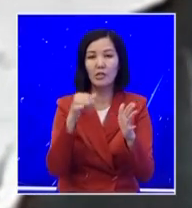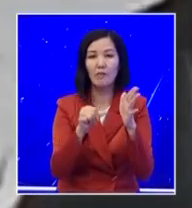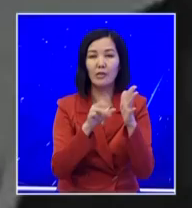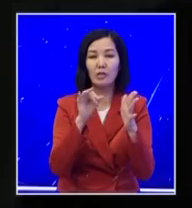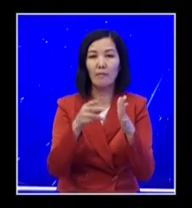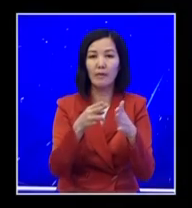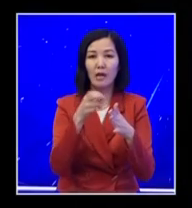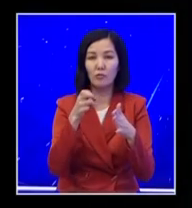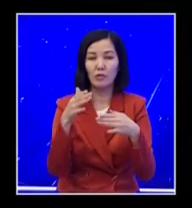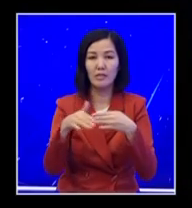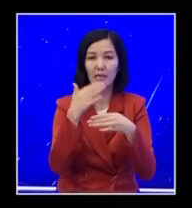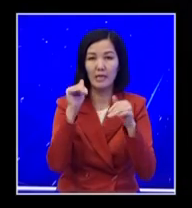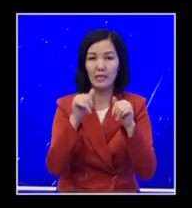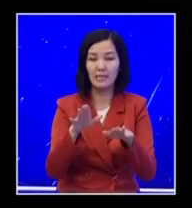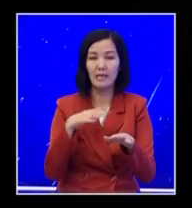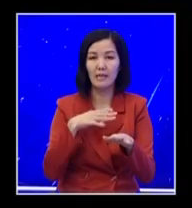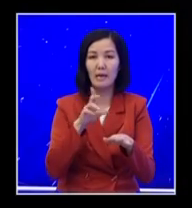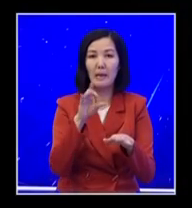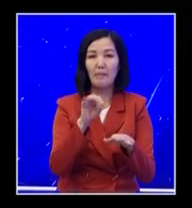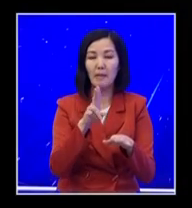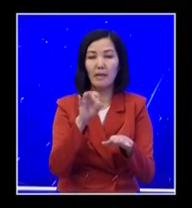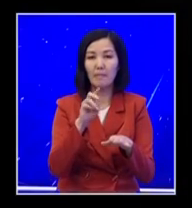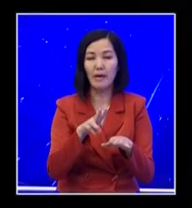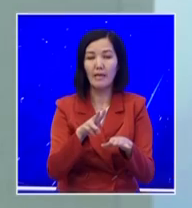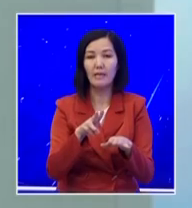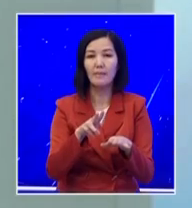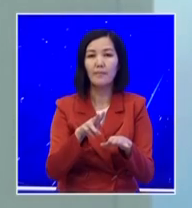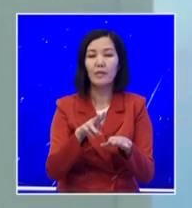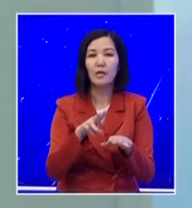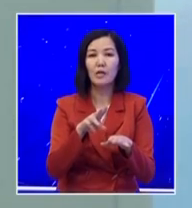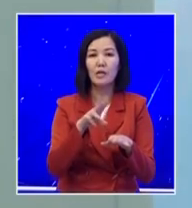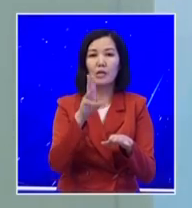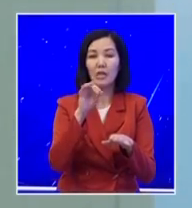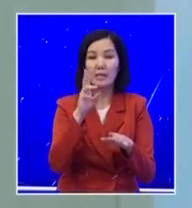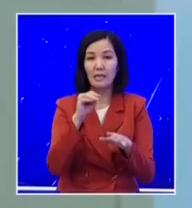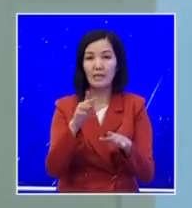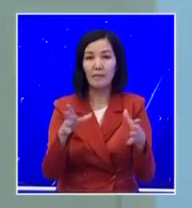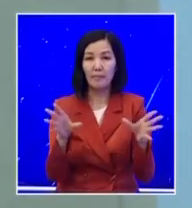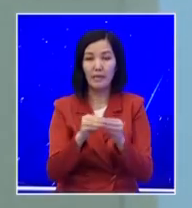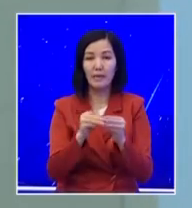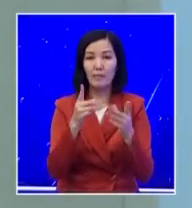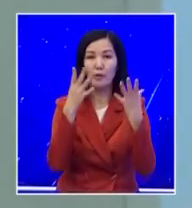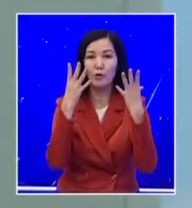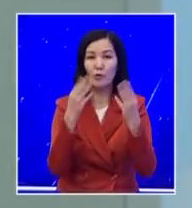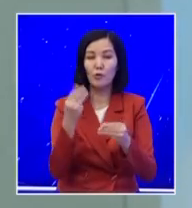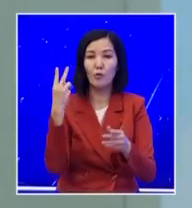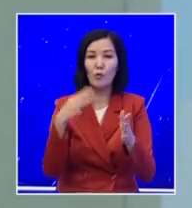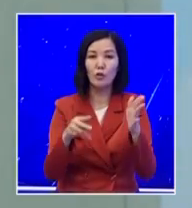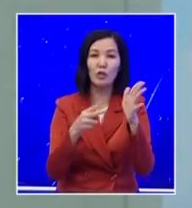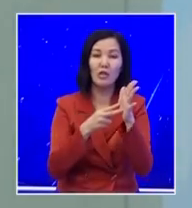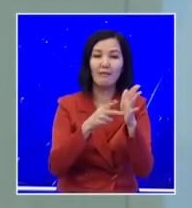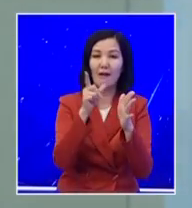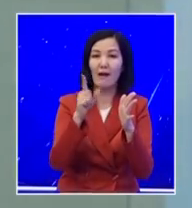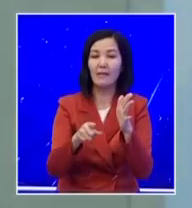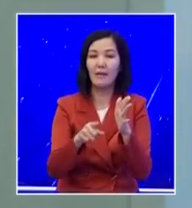жазасына кесілген. Сол күні жазушы Бейімбет Майлин, тұңғыш драматург Жұмат Шанин де аталған. Бір күнде жазықсыз 37 адам бір